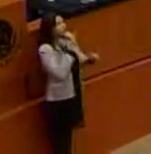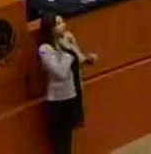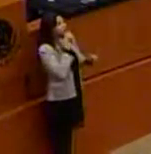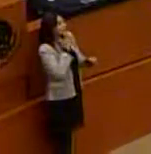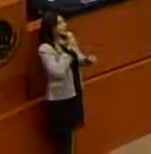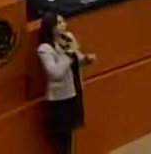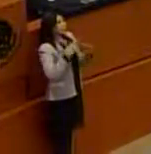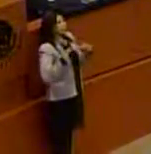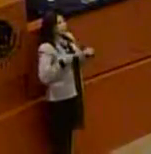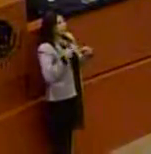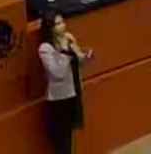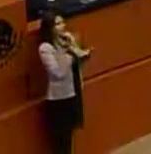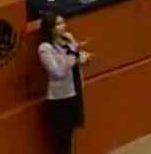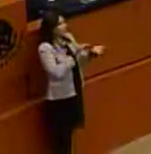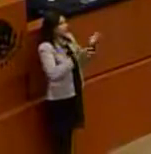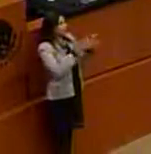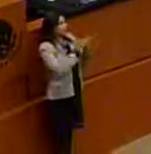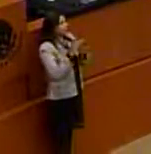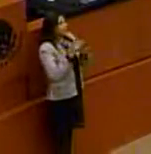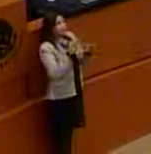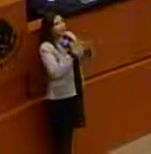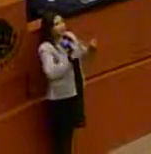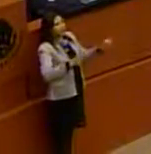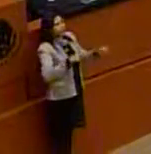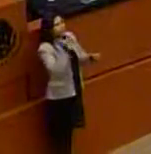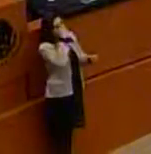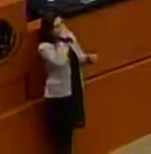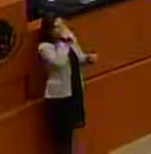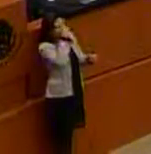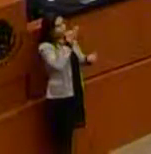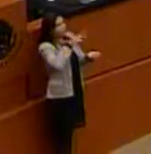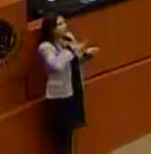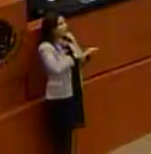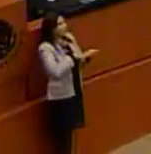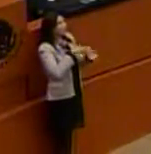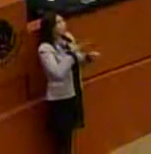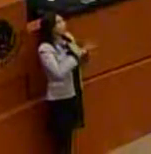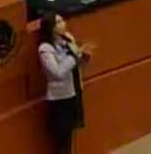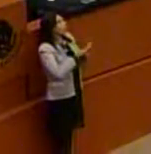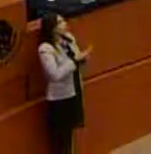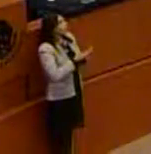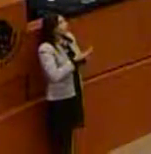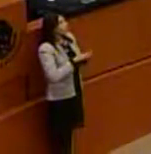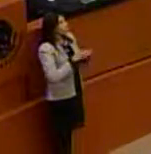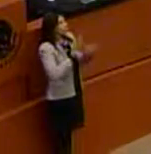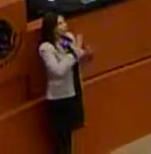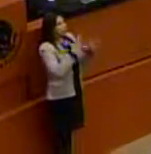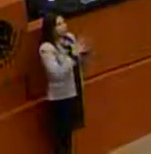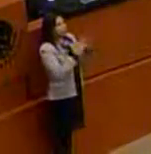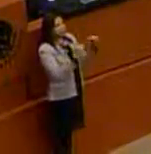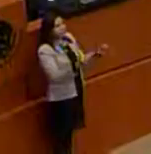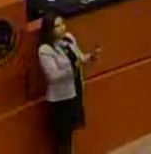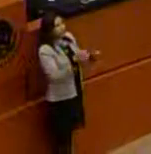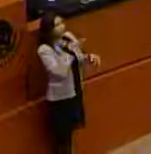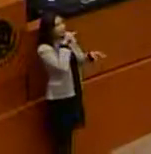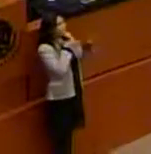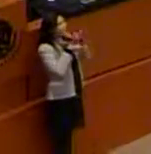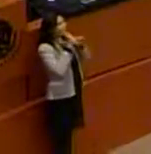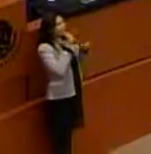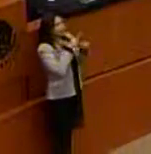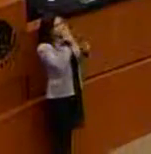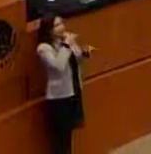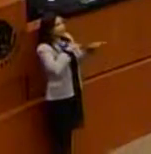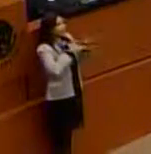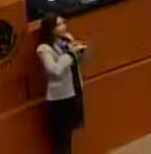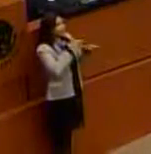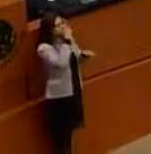liens sociaux et pour développer sa créativité. Lorsque s'éloigne l'angoisse d'obtenir le revenu indispensable pour vivre et faire vivre sa